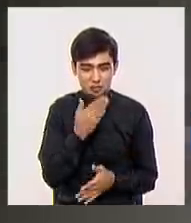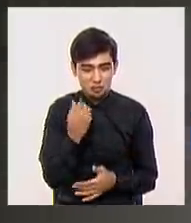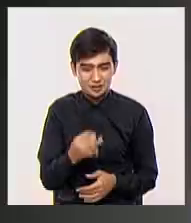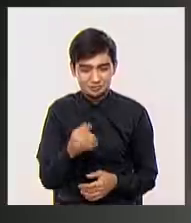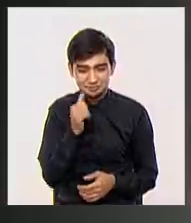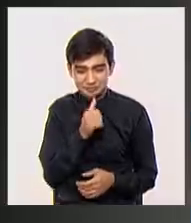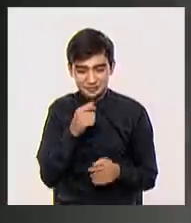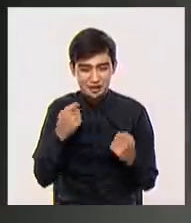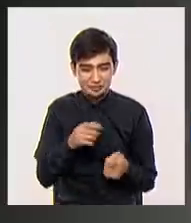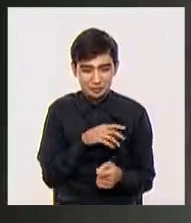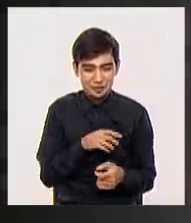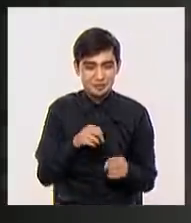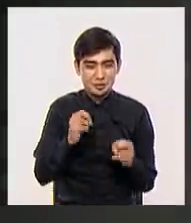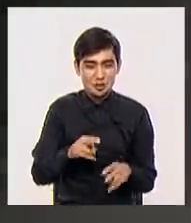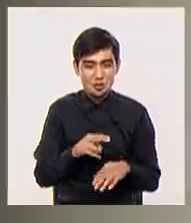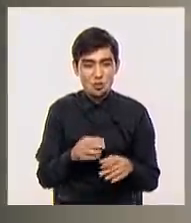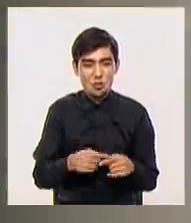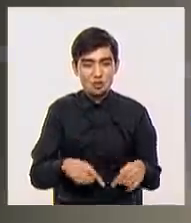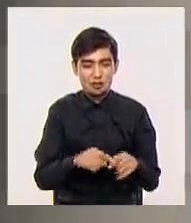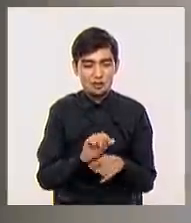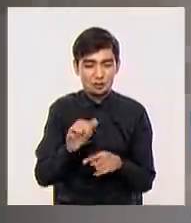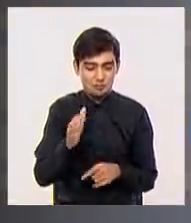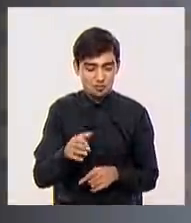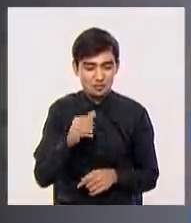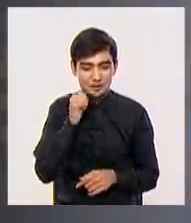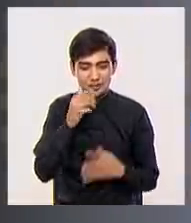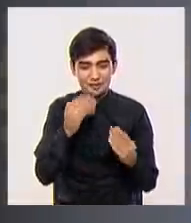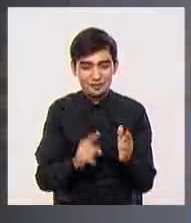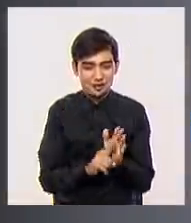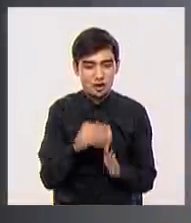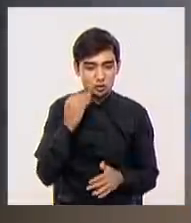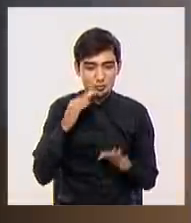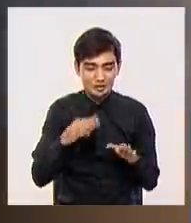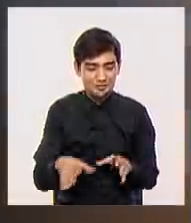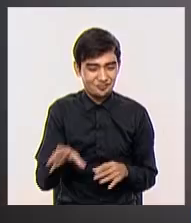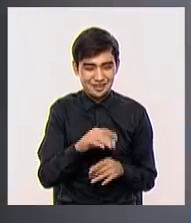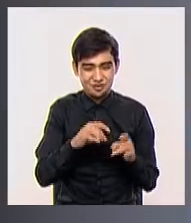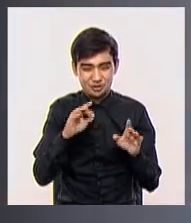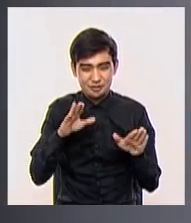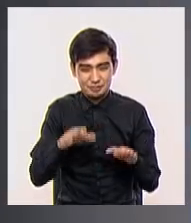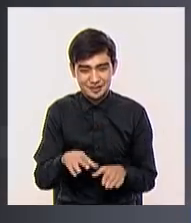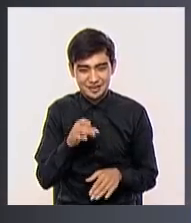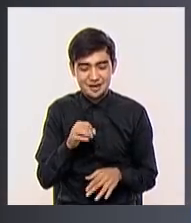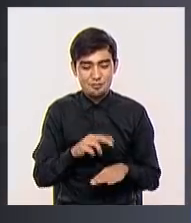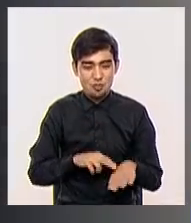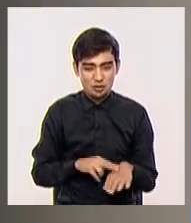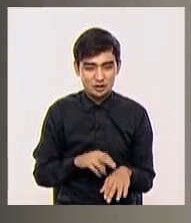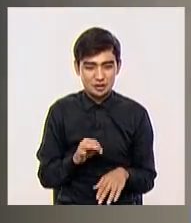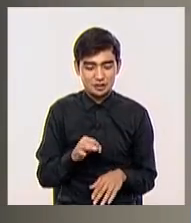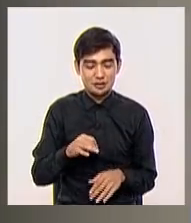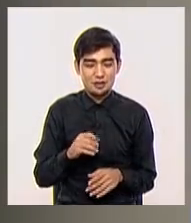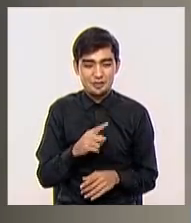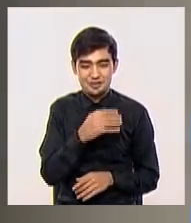өткізетін мейрамханаларды күзетуге күшті құрылымдар жұмылдырылады. Яғни ертеңнен бастап Ақтөбедегі барлық мейрамханаларды жерден полиция, көктен